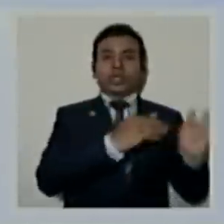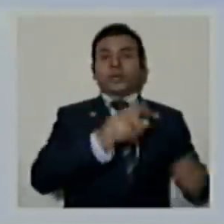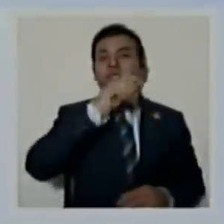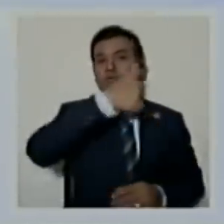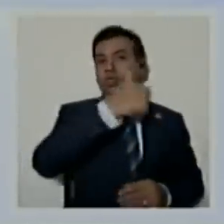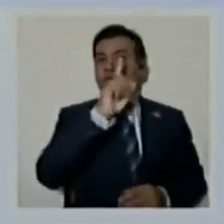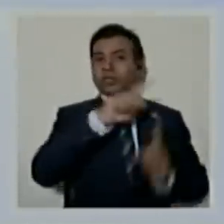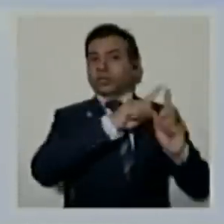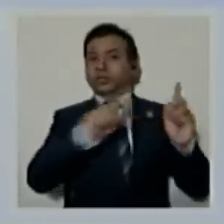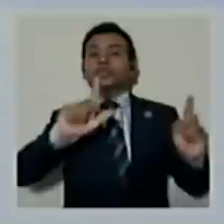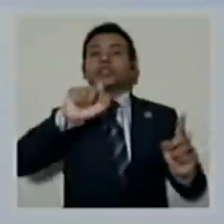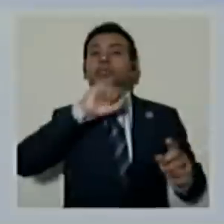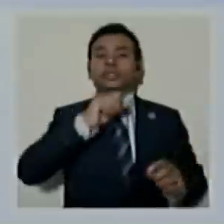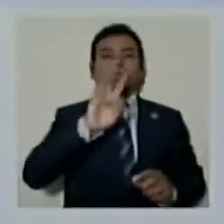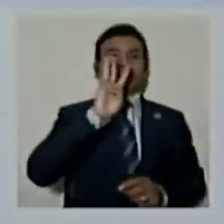41 থেকে 50 বছরের মধ্যে 4 জন,